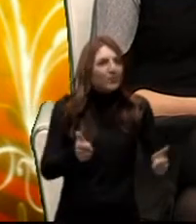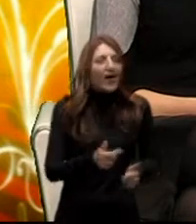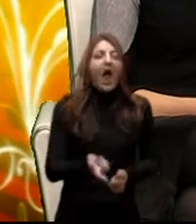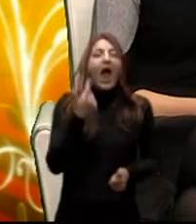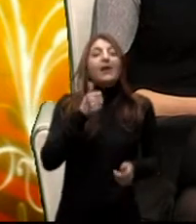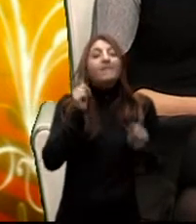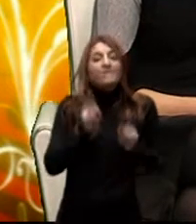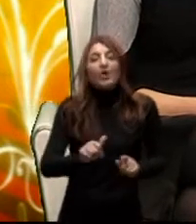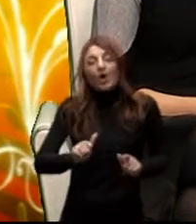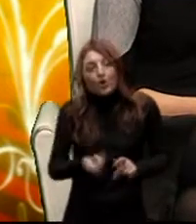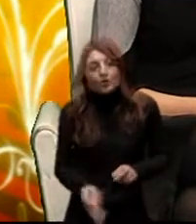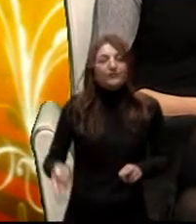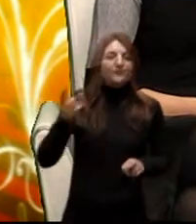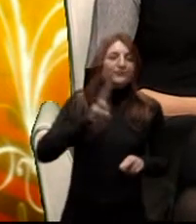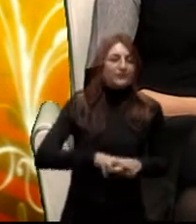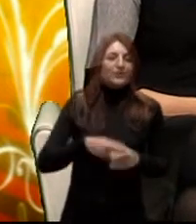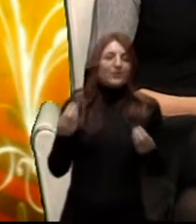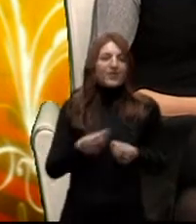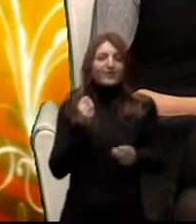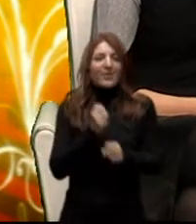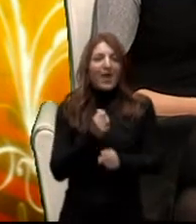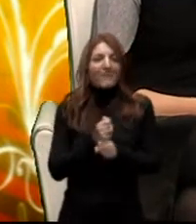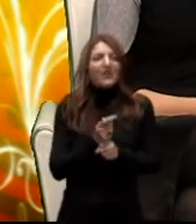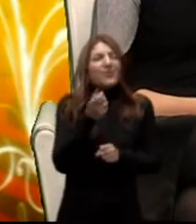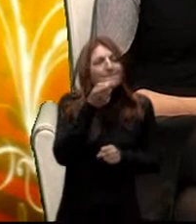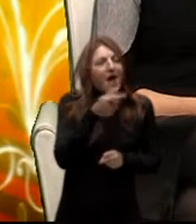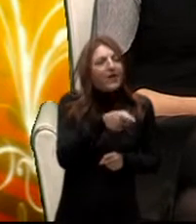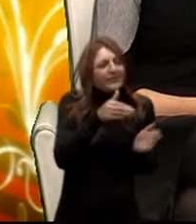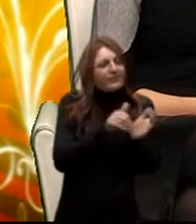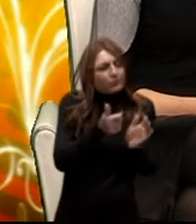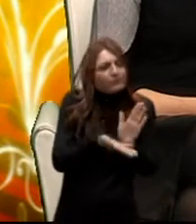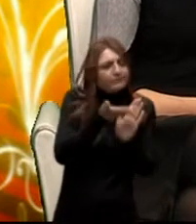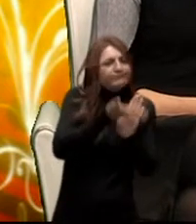što rade ili nastoje biti savršeni, ali još uvijek postoji jedna mala doza